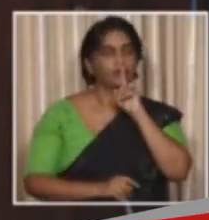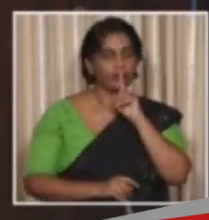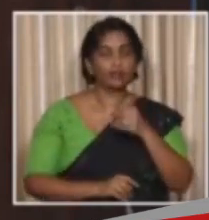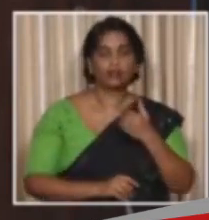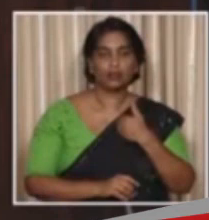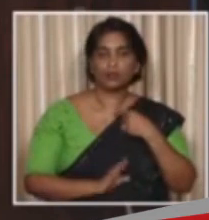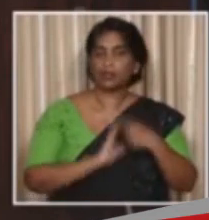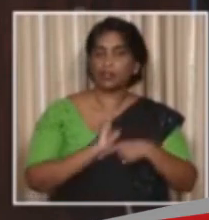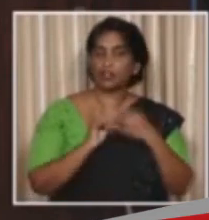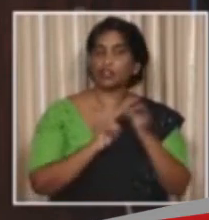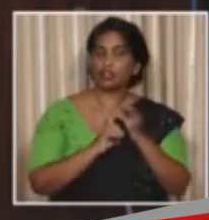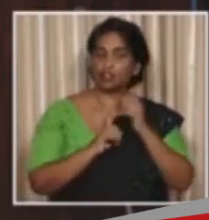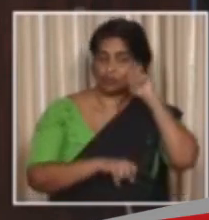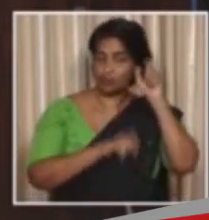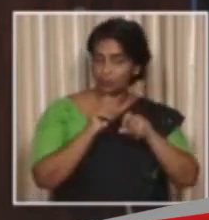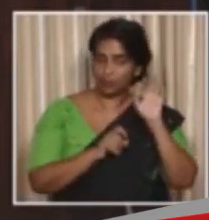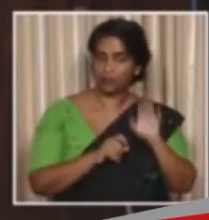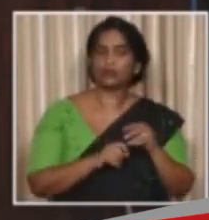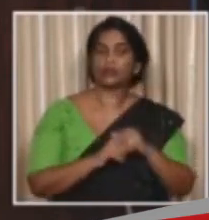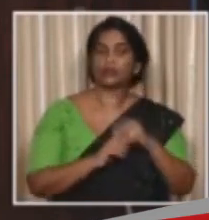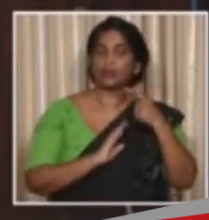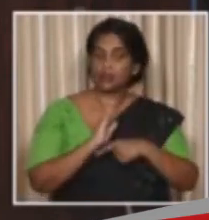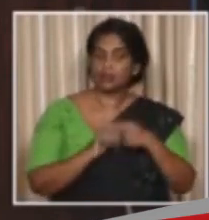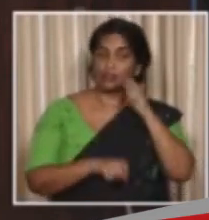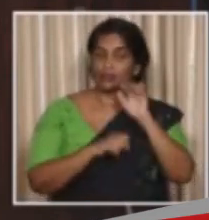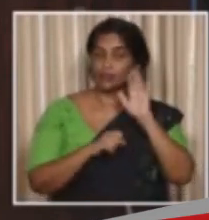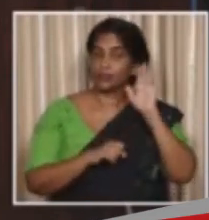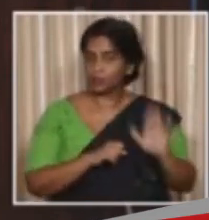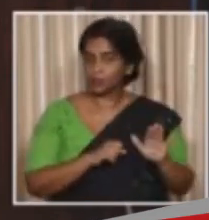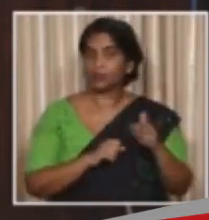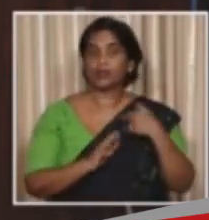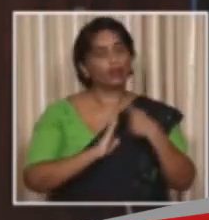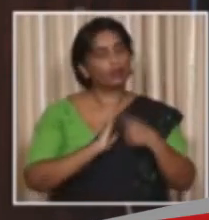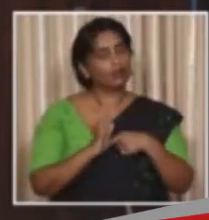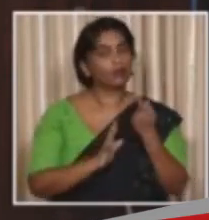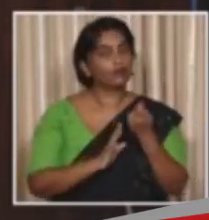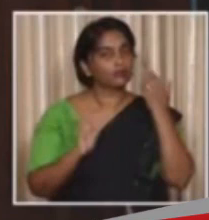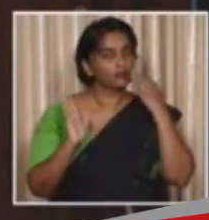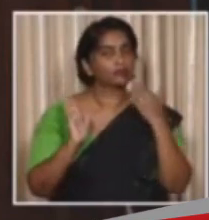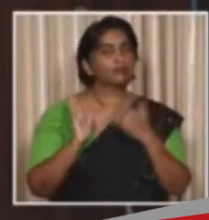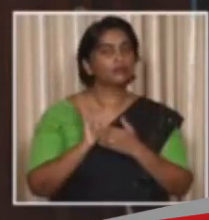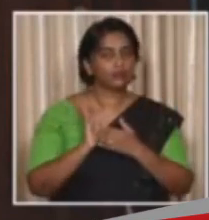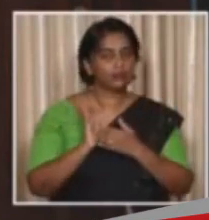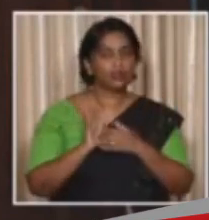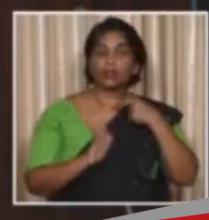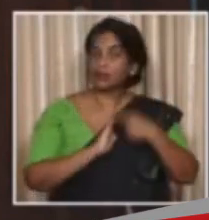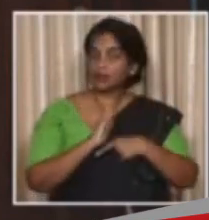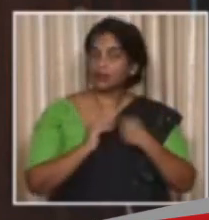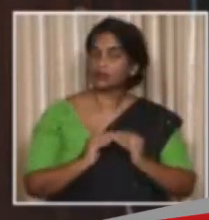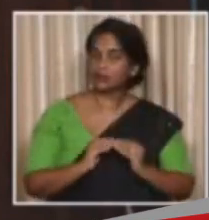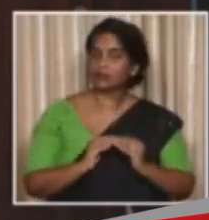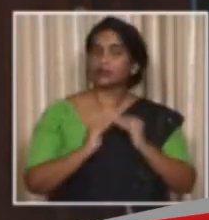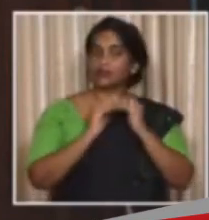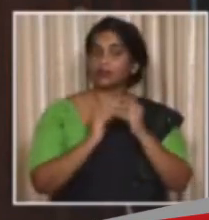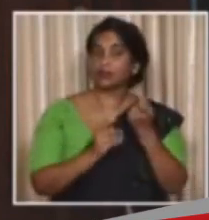කියන්නේ අපි මේ රටේ දුප්පත් මිනිස්සු වෙනුවෙන් මේ රටේ ජනතාව වෙනුවෙන් මේ රටේ ආර්ථිකය වෙනුවෙන් මේ රට ගොඩ